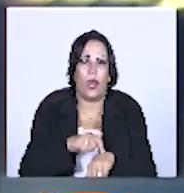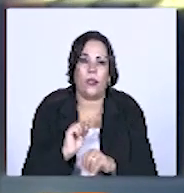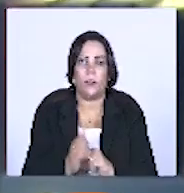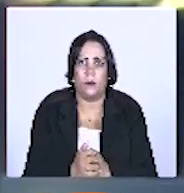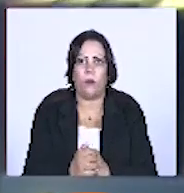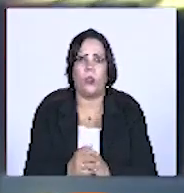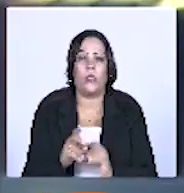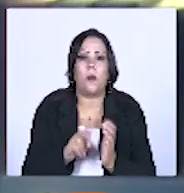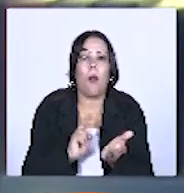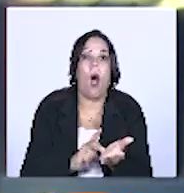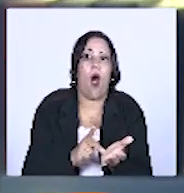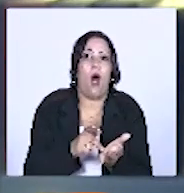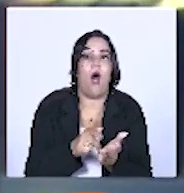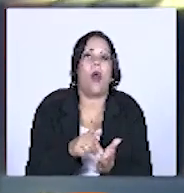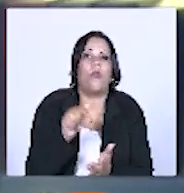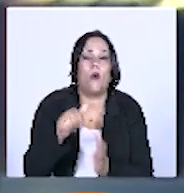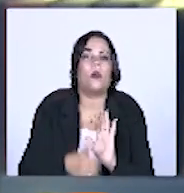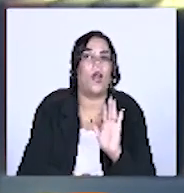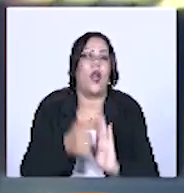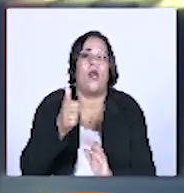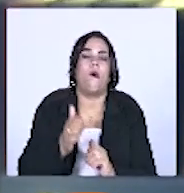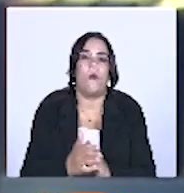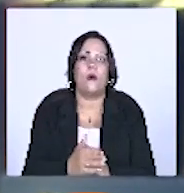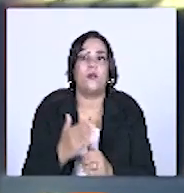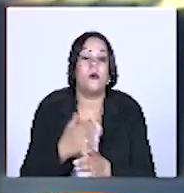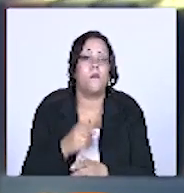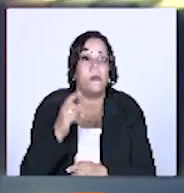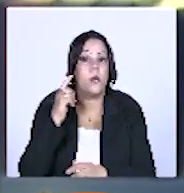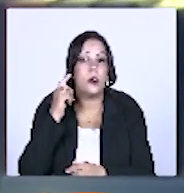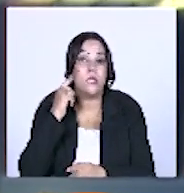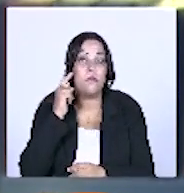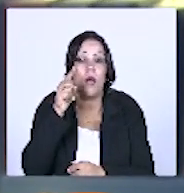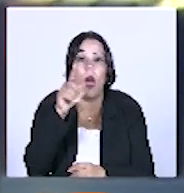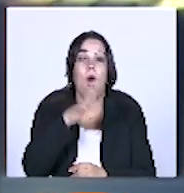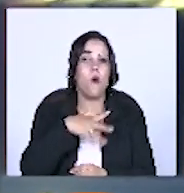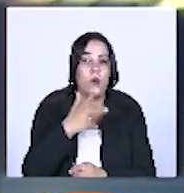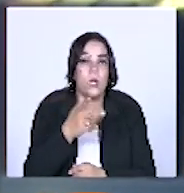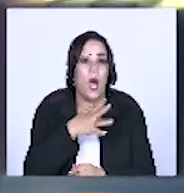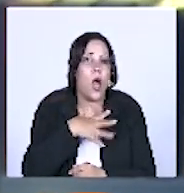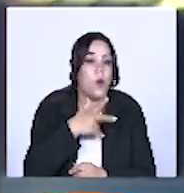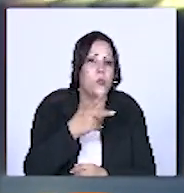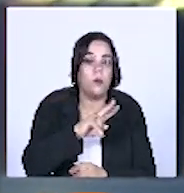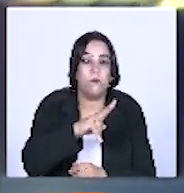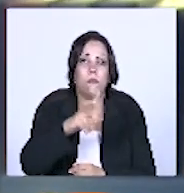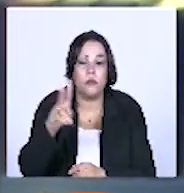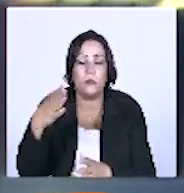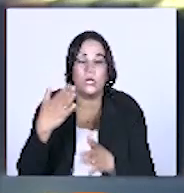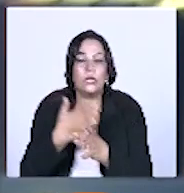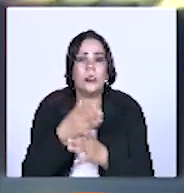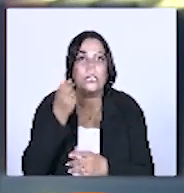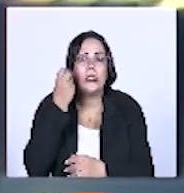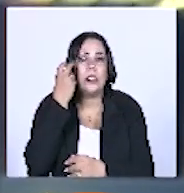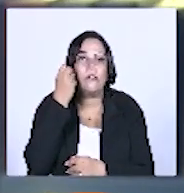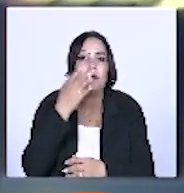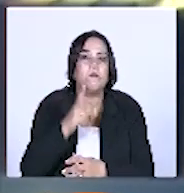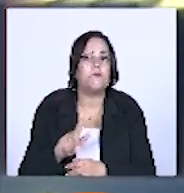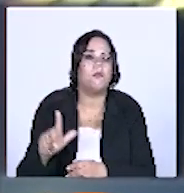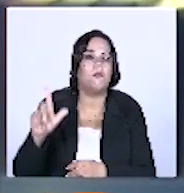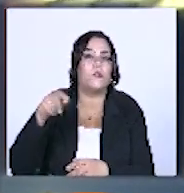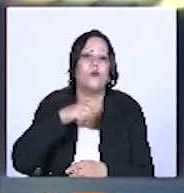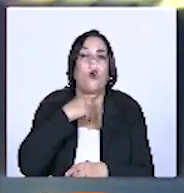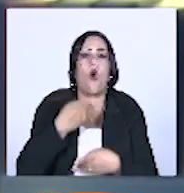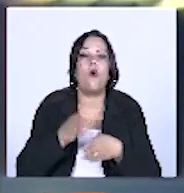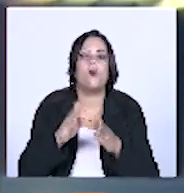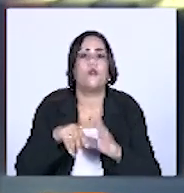يعني الخطوه دي تعتبر خطوه ايجابيه الاستماع لوجهات نظر مختلفه من قامات ثقافيه وفكريه من تخصصات